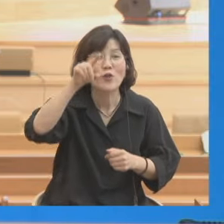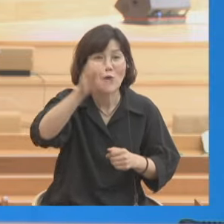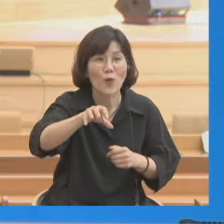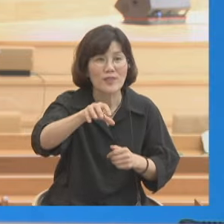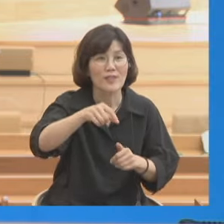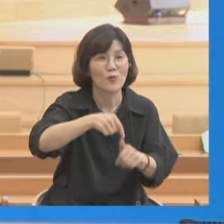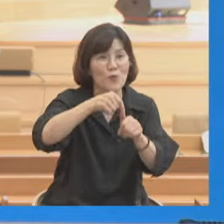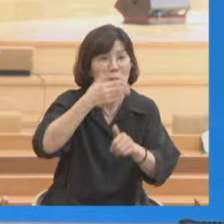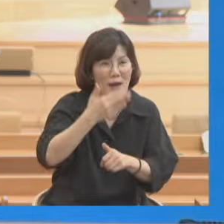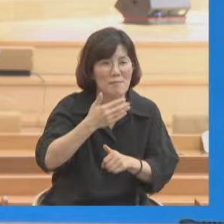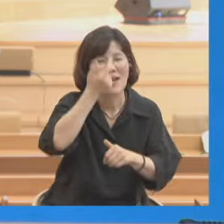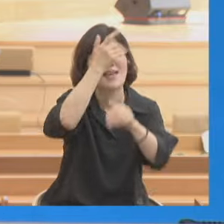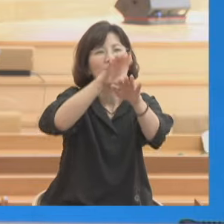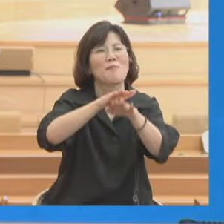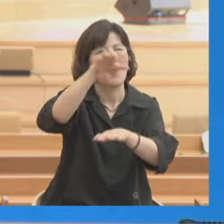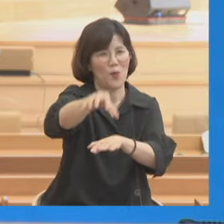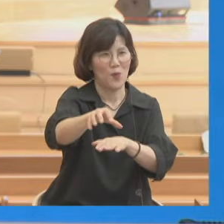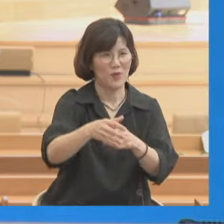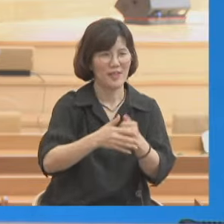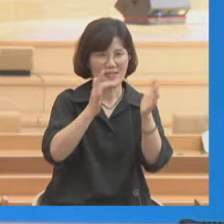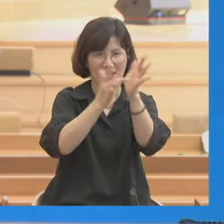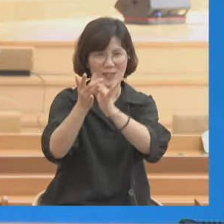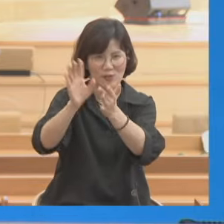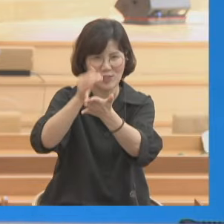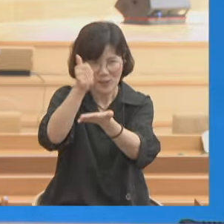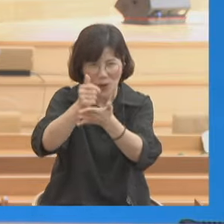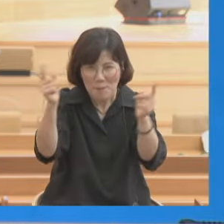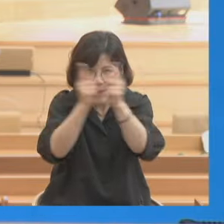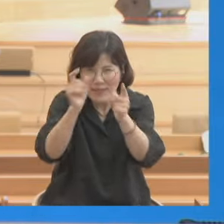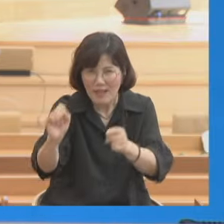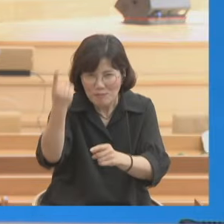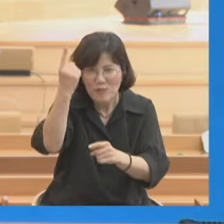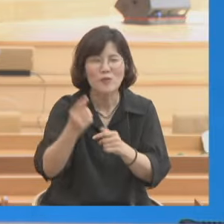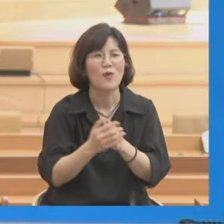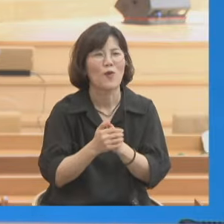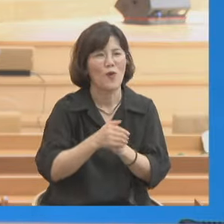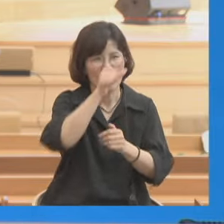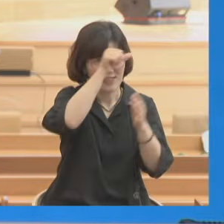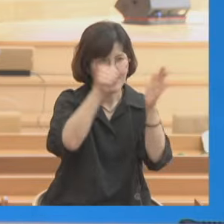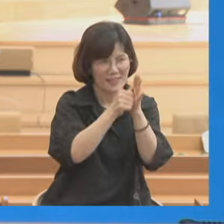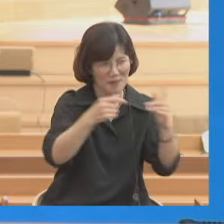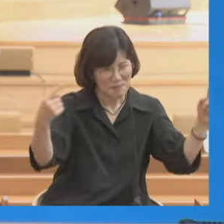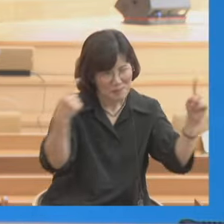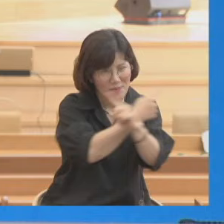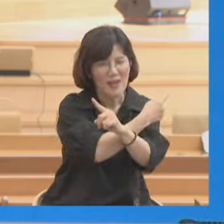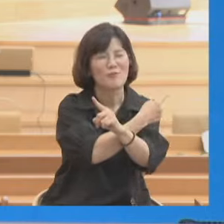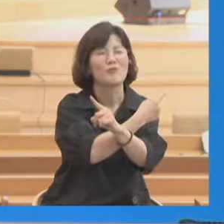자리에서 예수 그리스도를 만남으로 인생의 의미를 새롭게